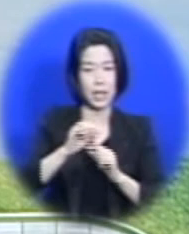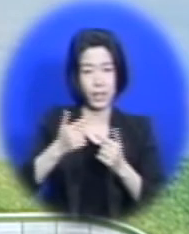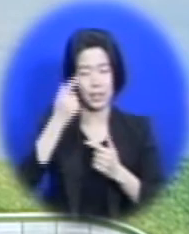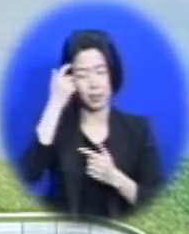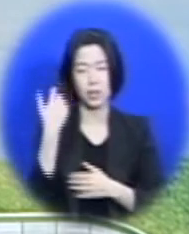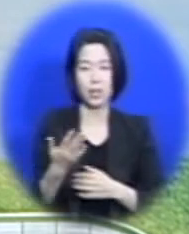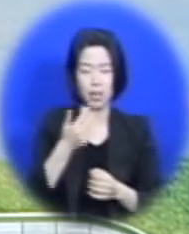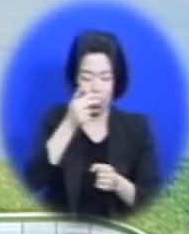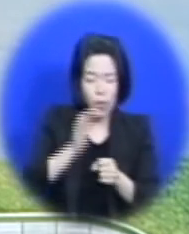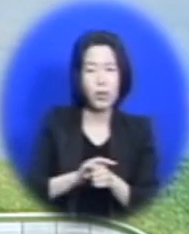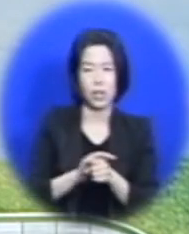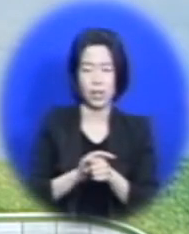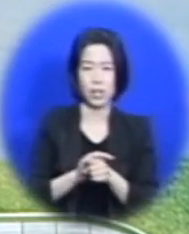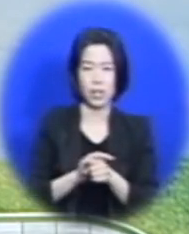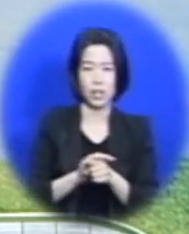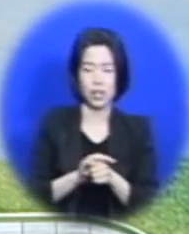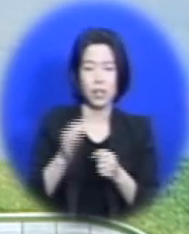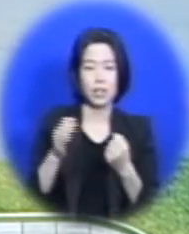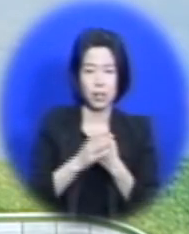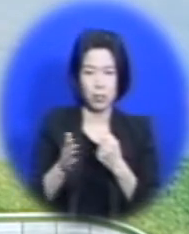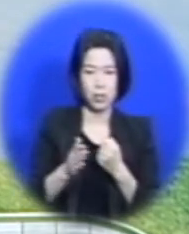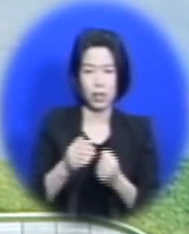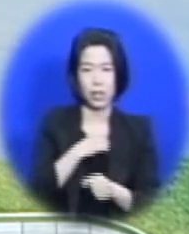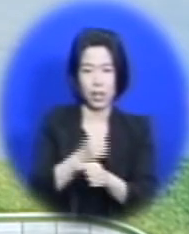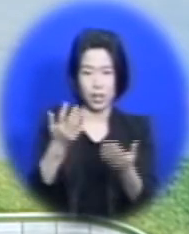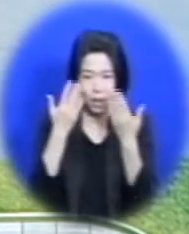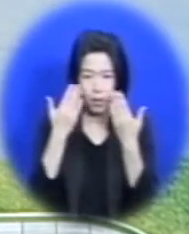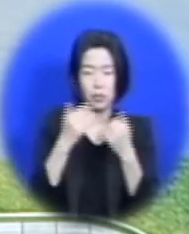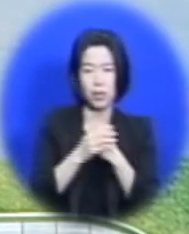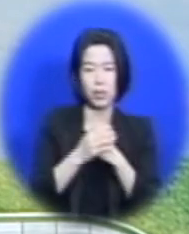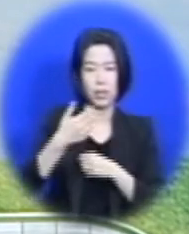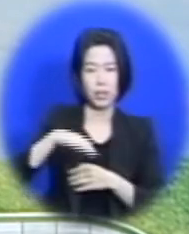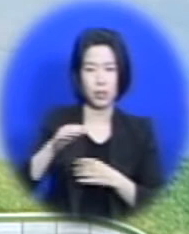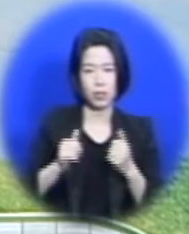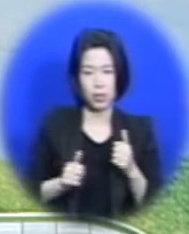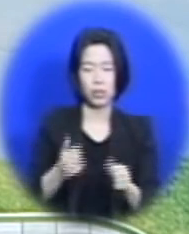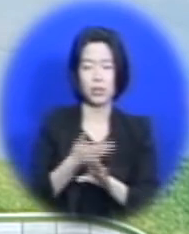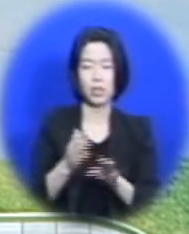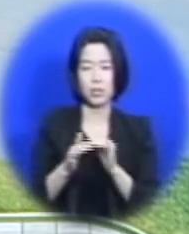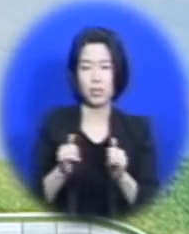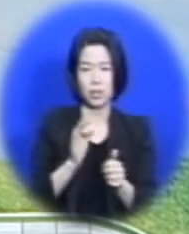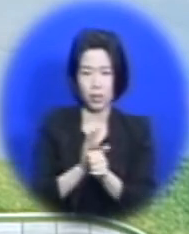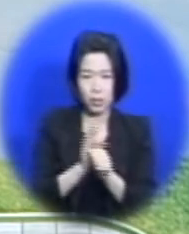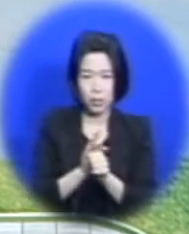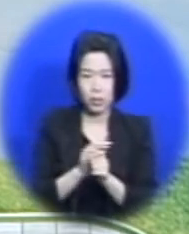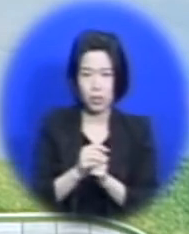말. 요셉은 감옥에 가서도 그는 열심히 다른 사람들을 돕습니다. 무슨